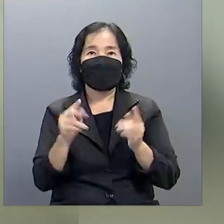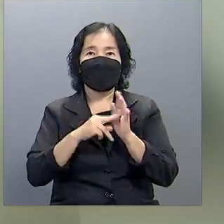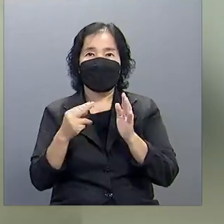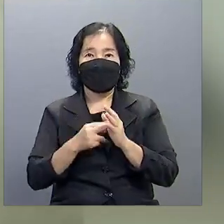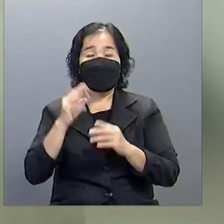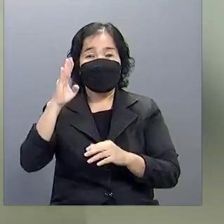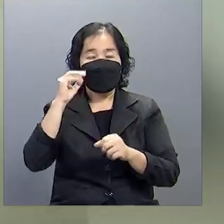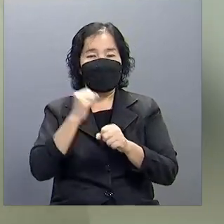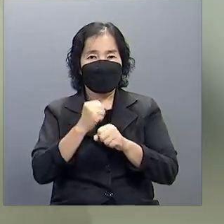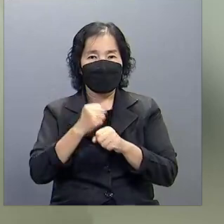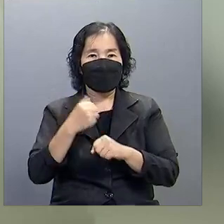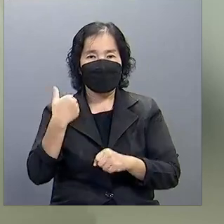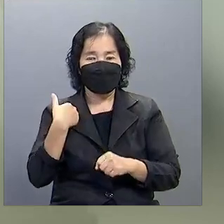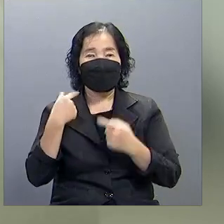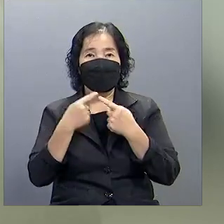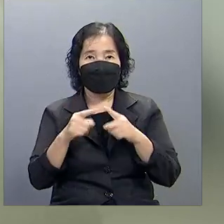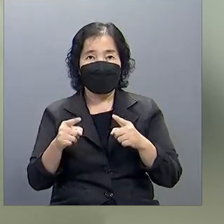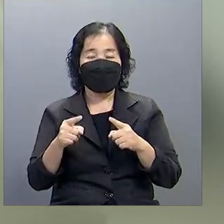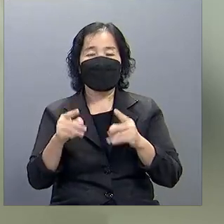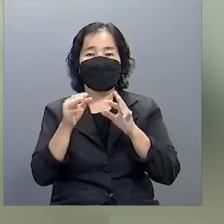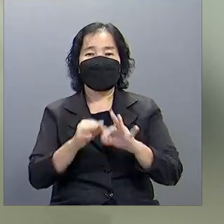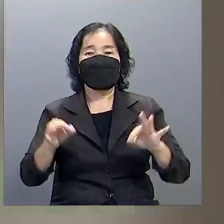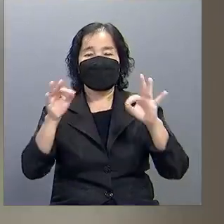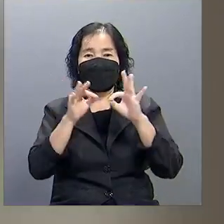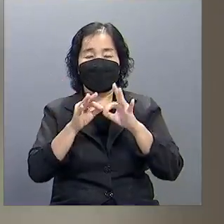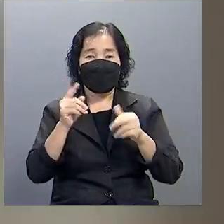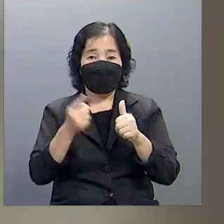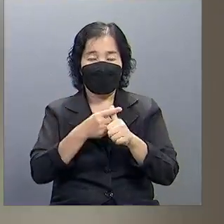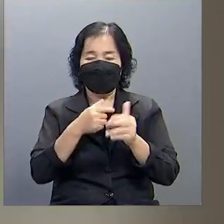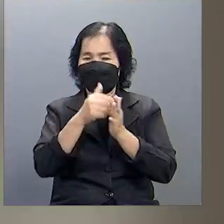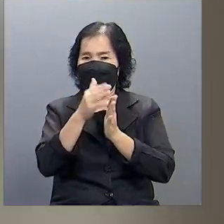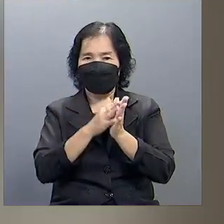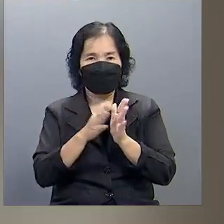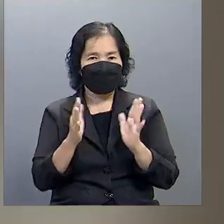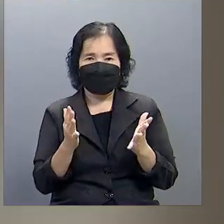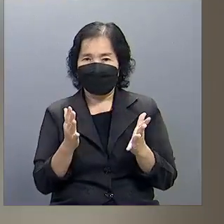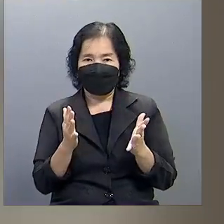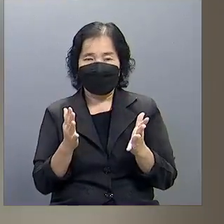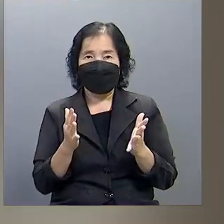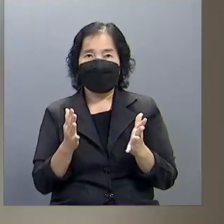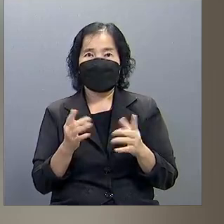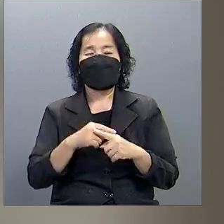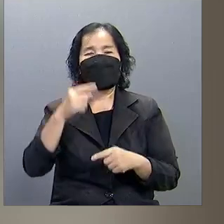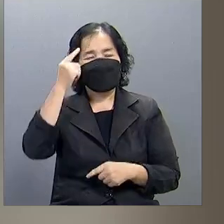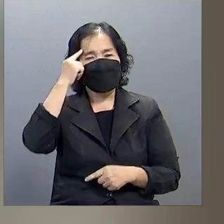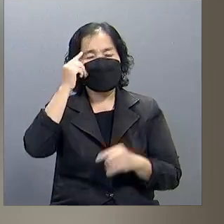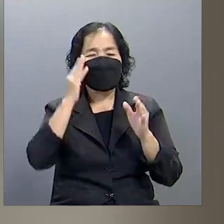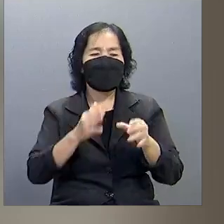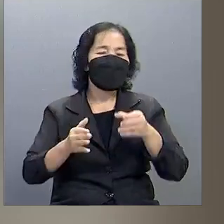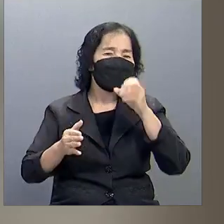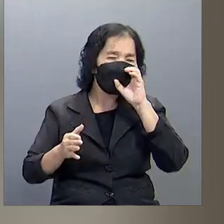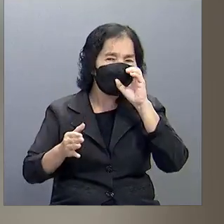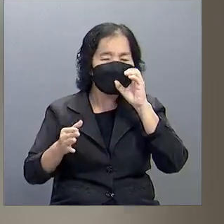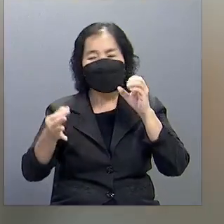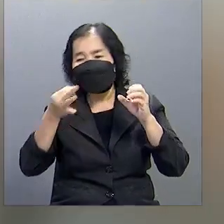สีหม้อน้ำเมื่อเราไปคือตอนแรกมันไม่มีสีนี้ทำไมปชในอาหารเครื่องดื่มและคนท้องกินไอ้ขับได้บ้าเป็นคนนี้ต้อง